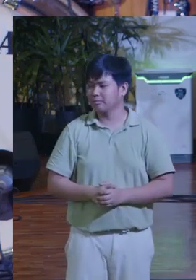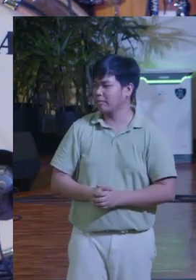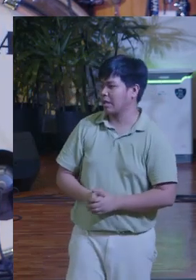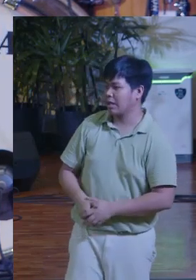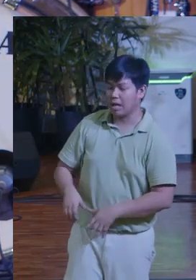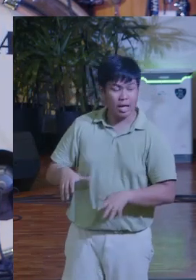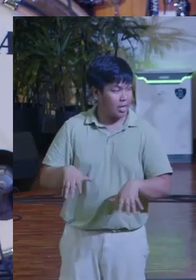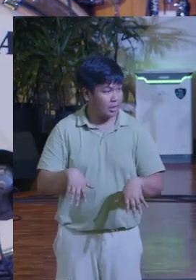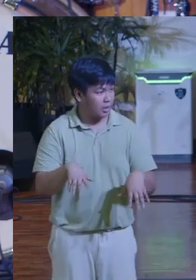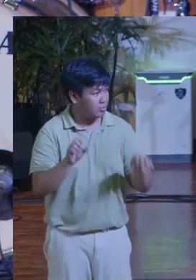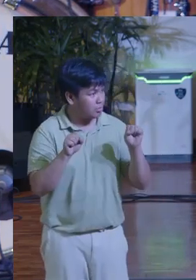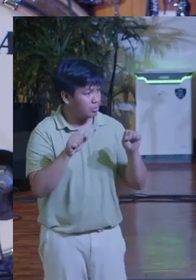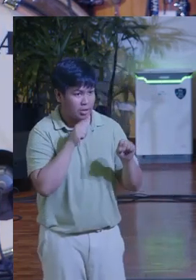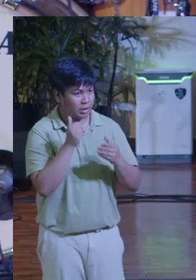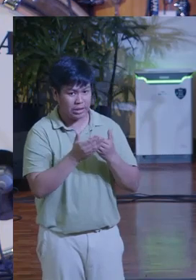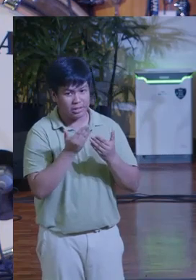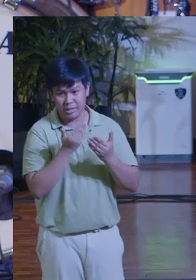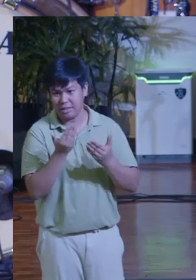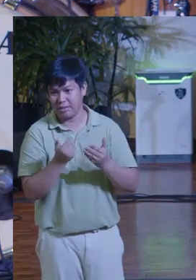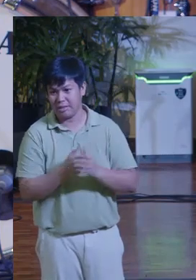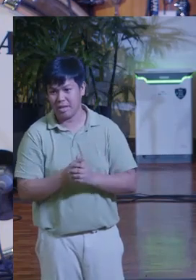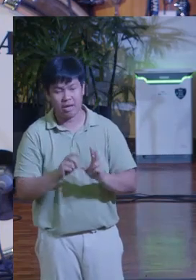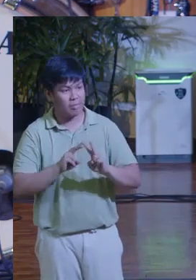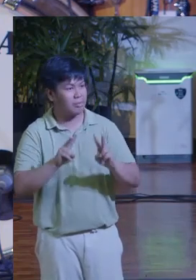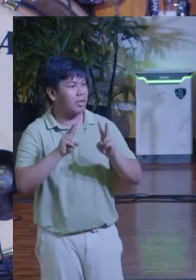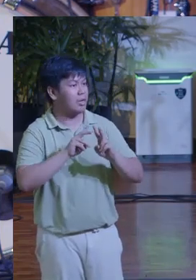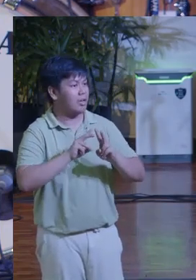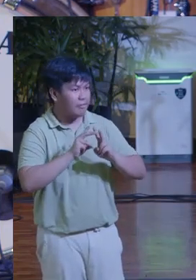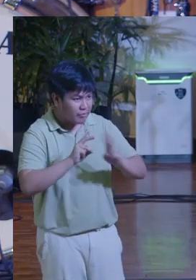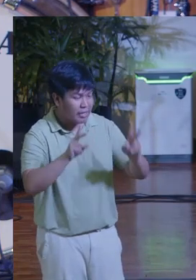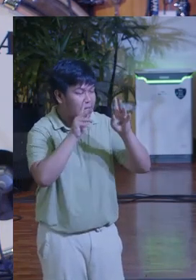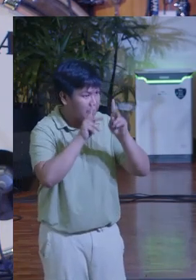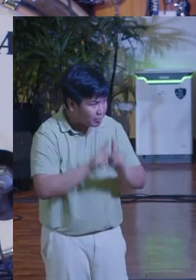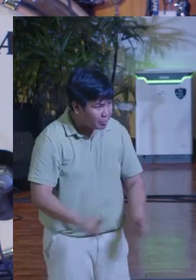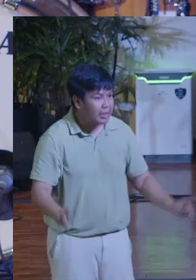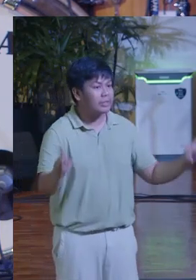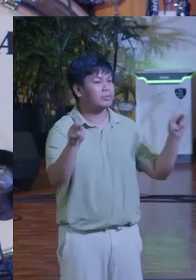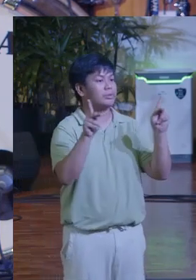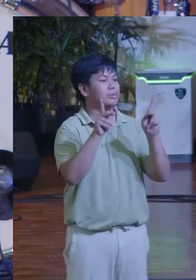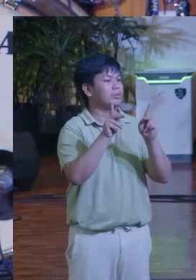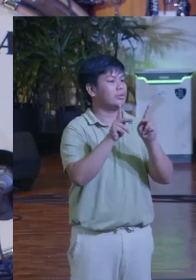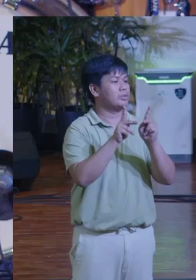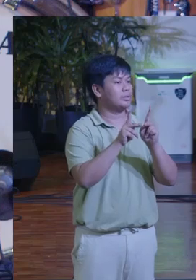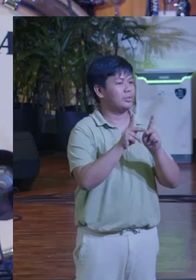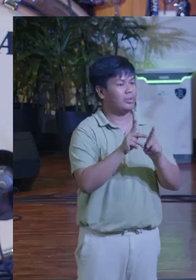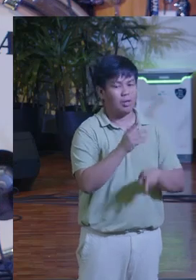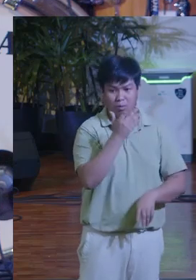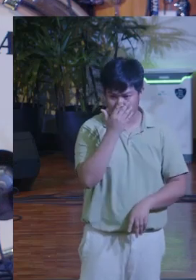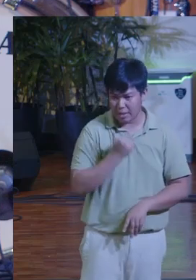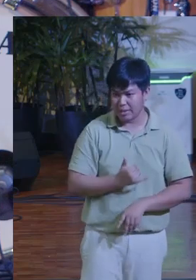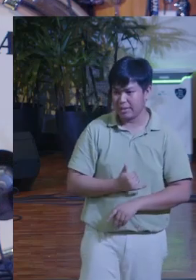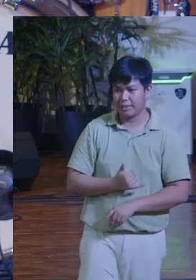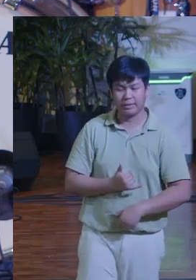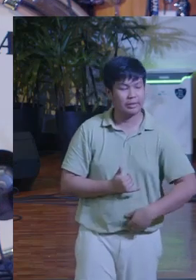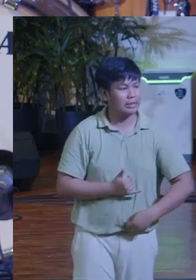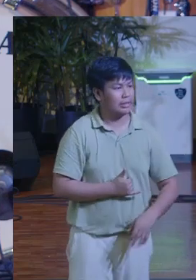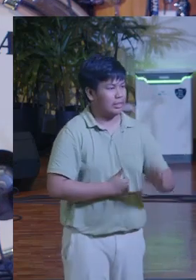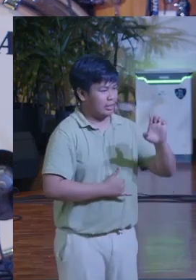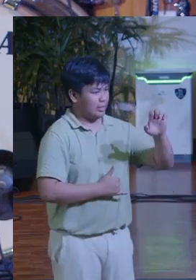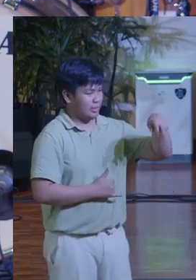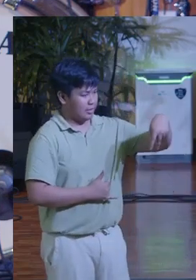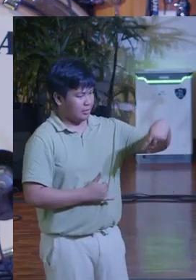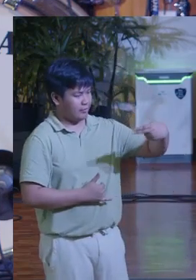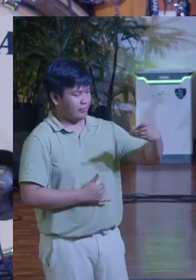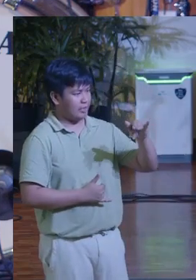Ang adoption po ay napaka-precious sa mata ng Diyos. Sapagkat ang sabi sa Ephesians chapter 1,